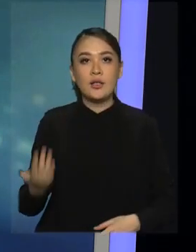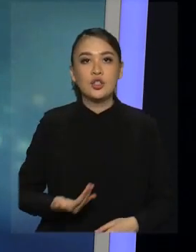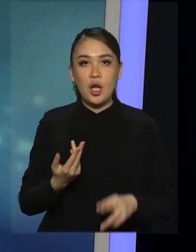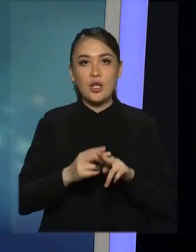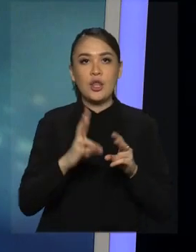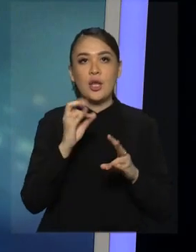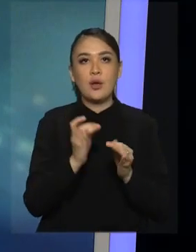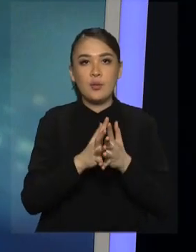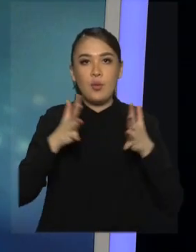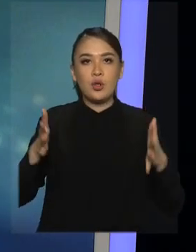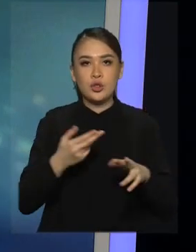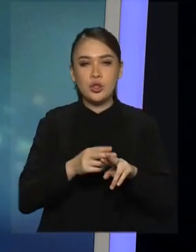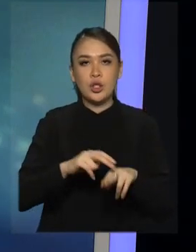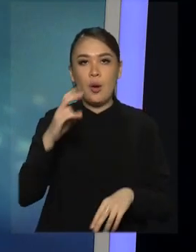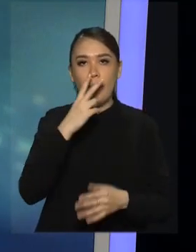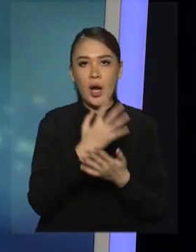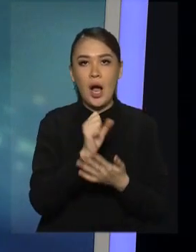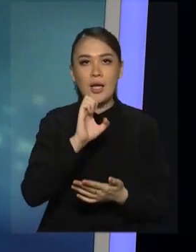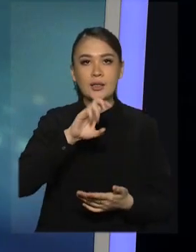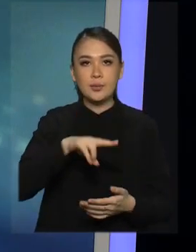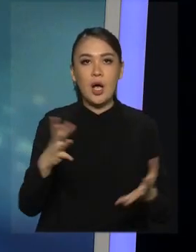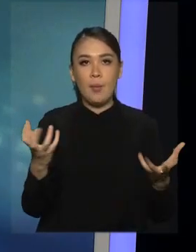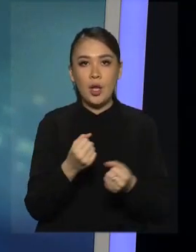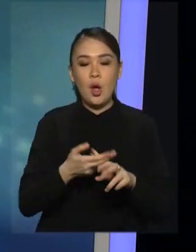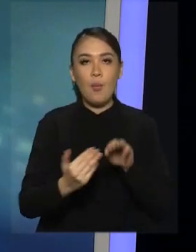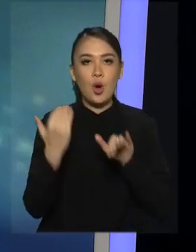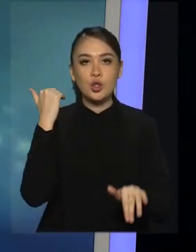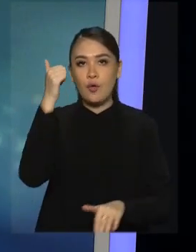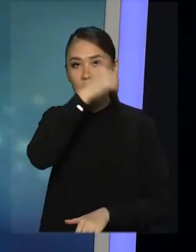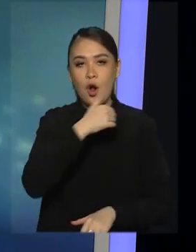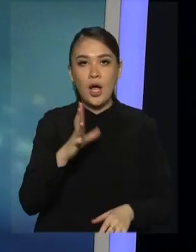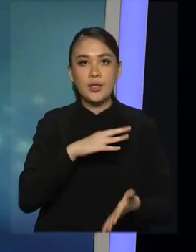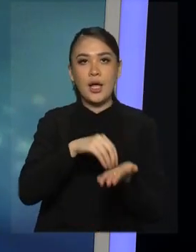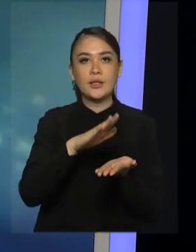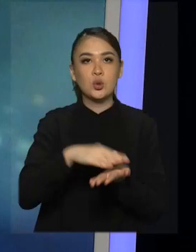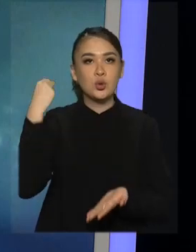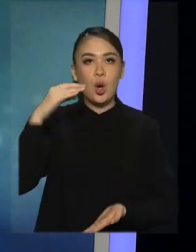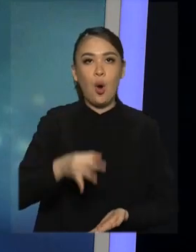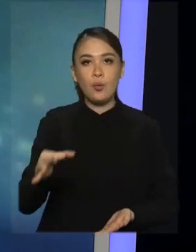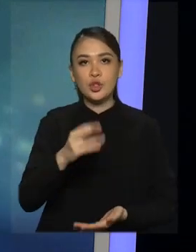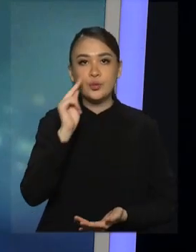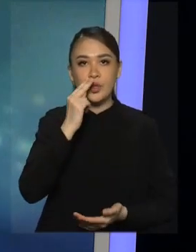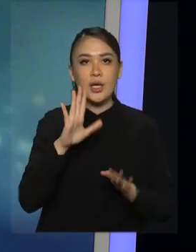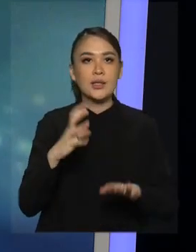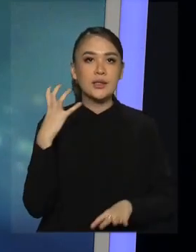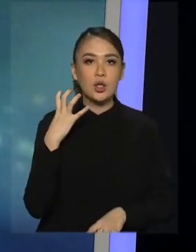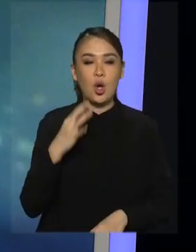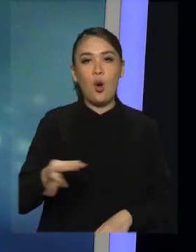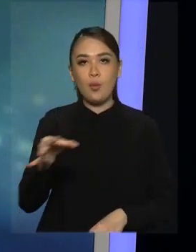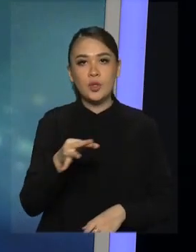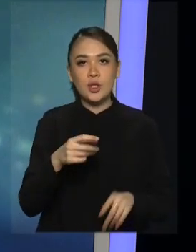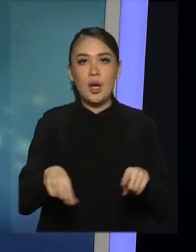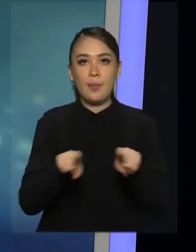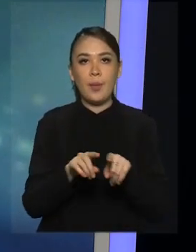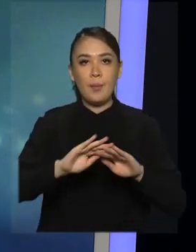наибольшее количество получателей АСП по итогам прошлого года отмечалось в Туркестанской области, в Шымкенте и в